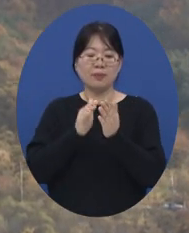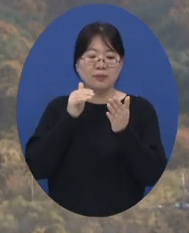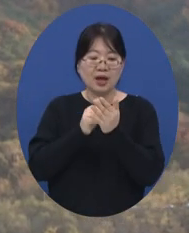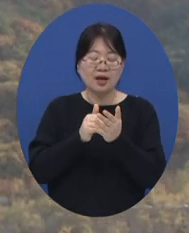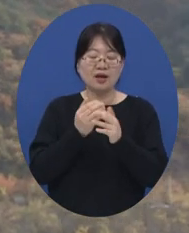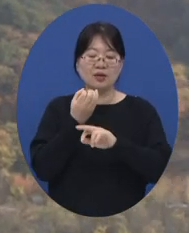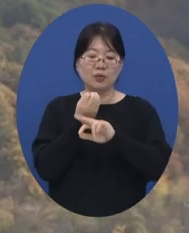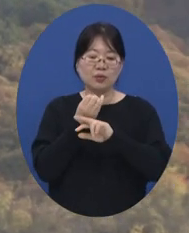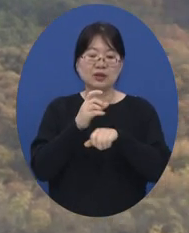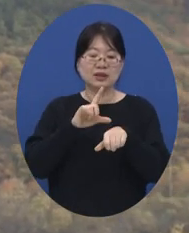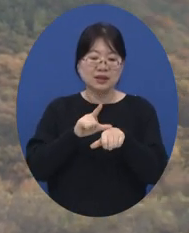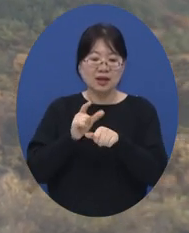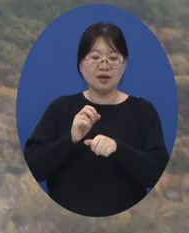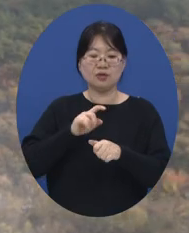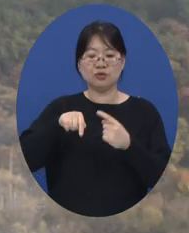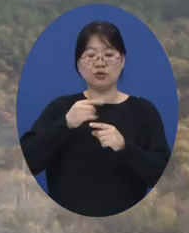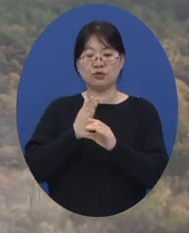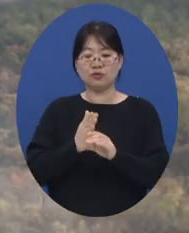운영합니다